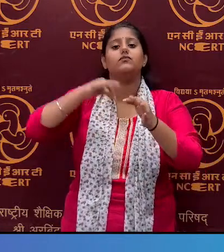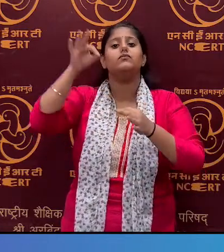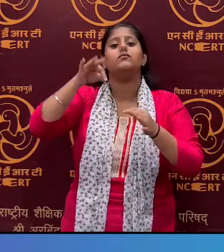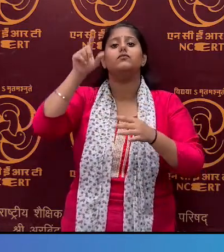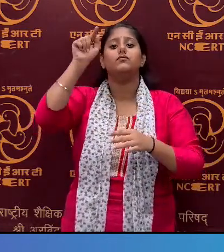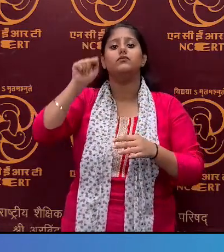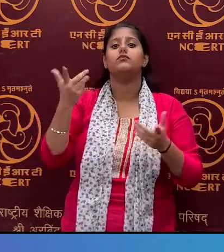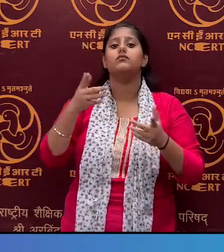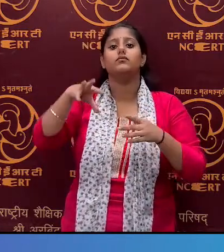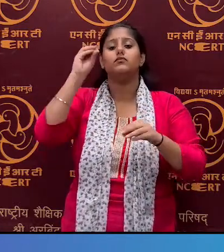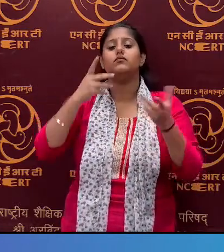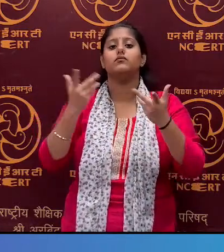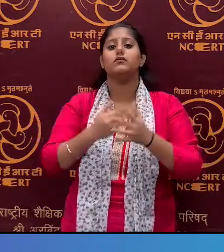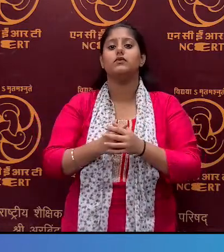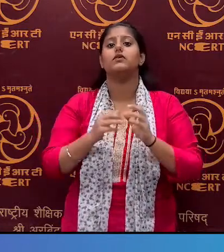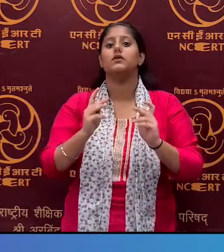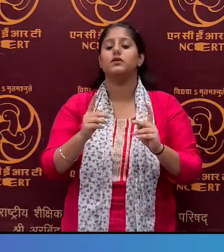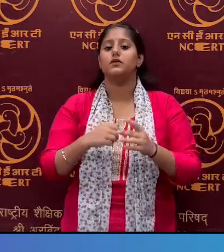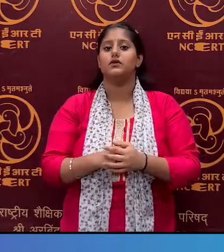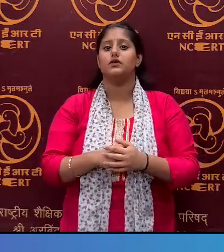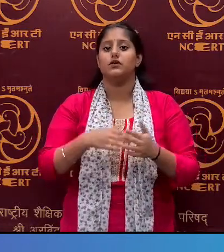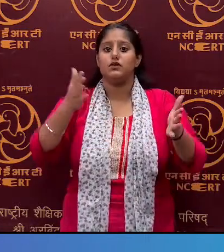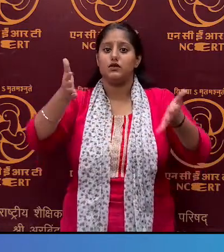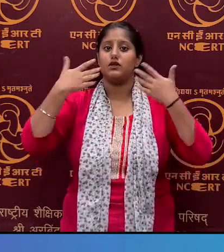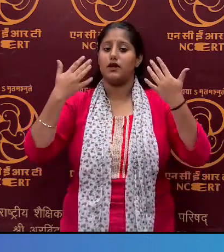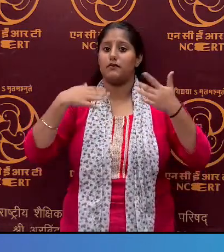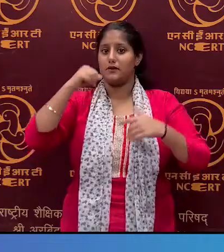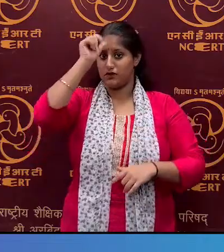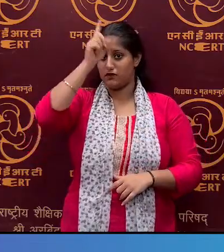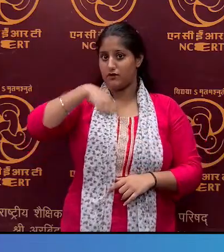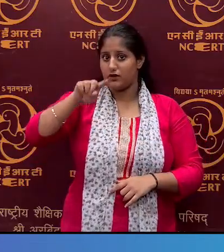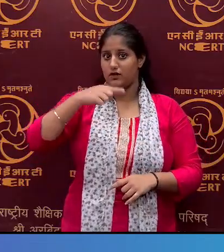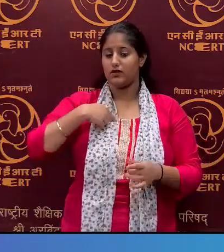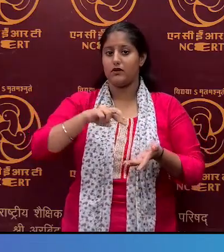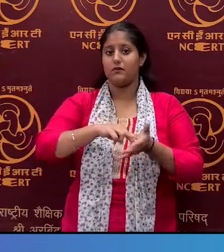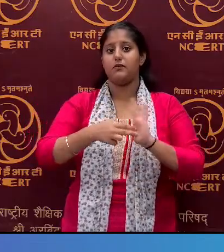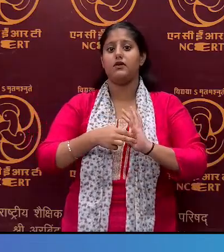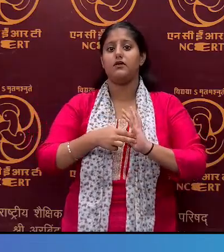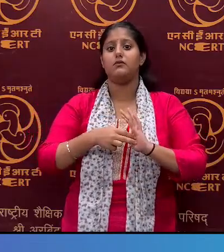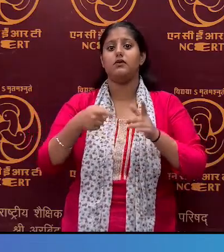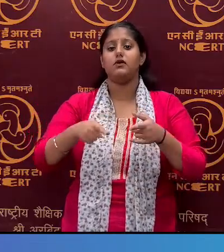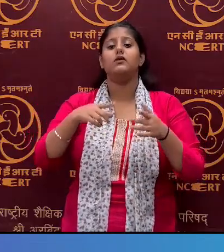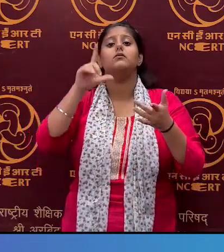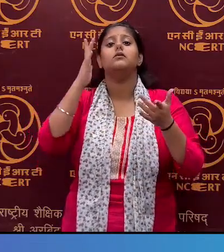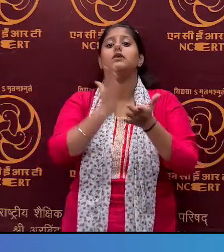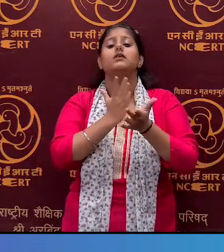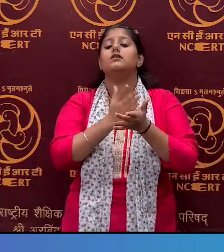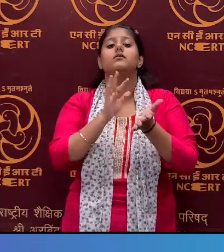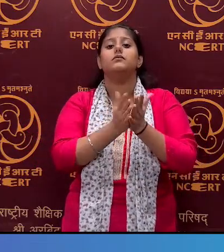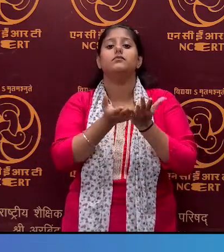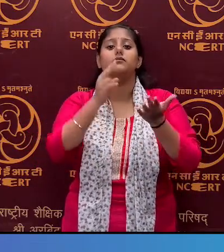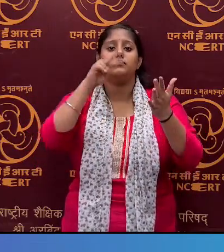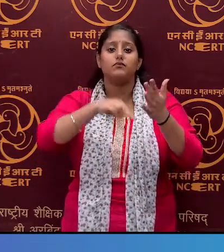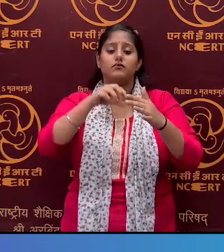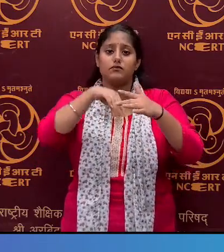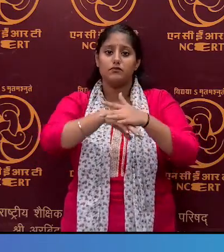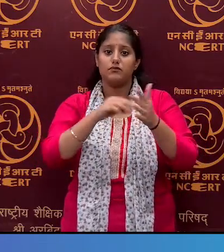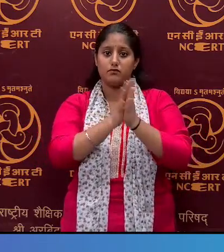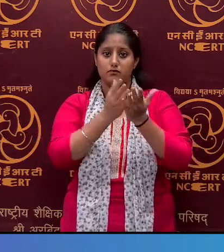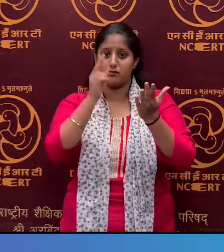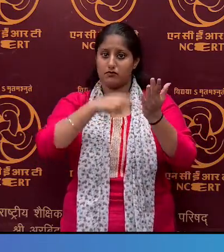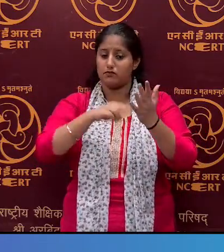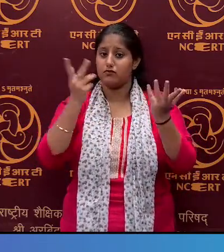हैं. थैंक यू न्यू. क्लाइमेट्स ऑफ इंडिया, बेसिकली इस चैप्टर में हम क्या कवर करने जा रहे हैं? हम कवर करने जा रहे हैं यहाँ